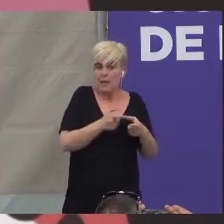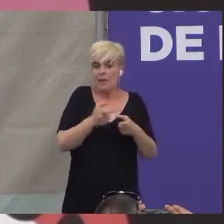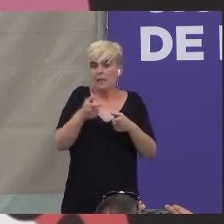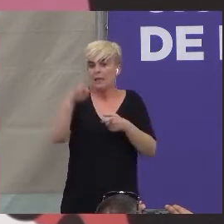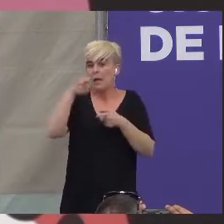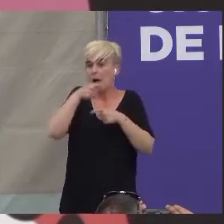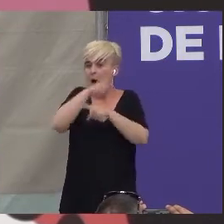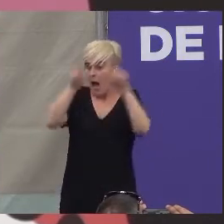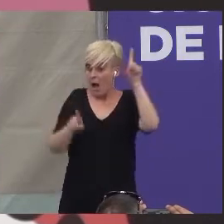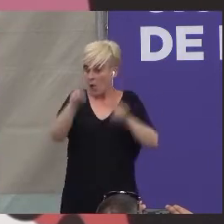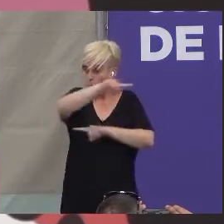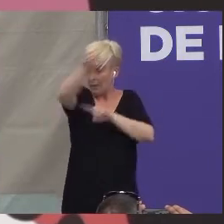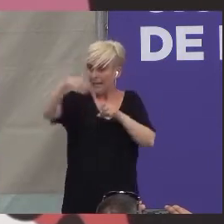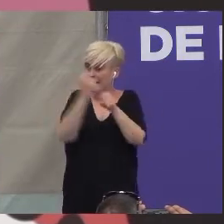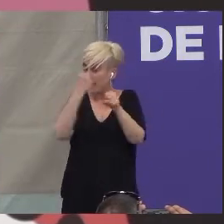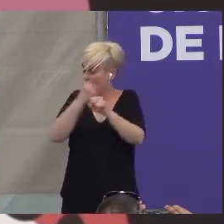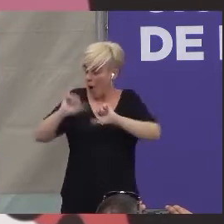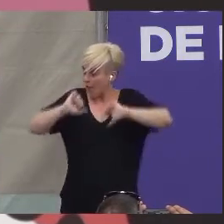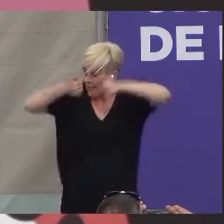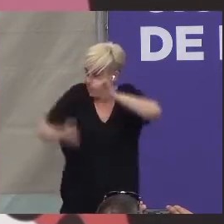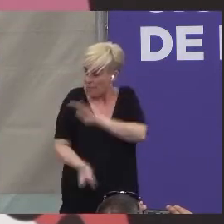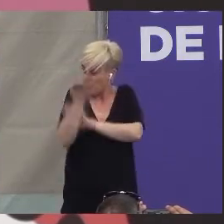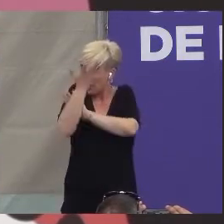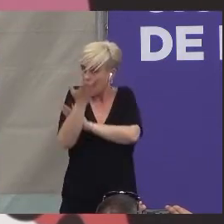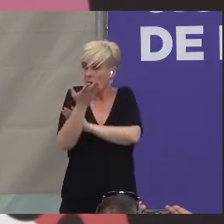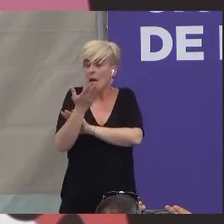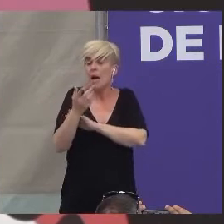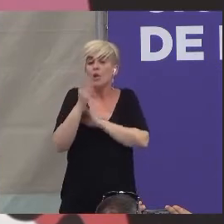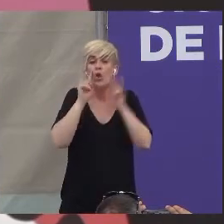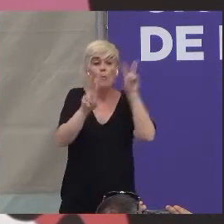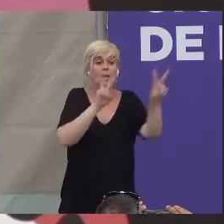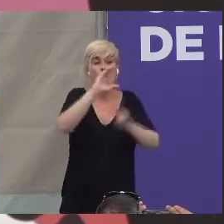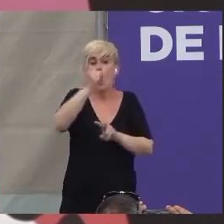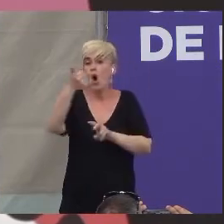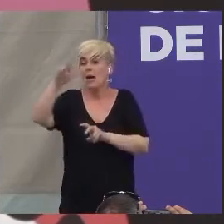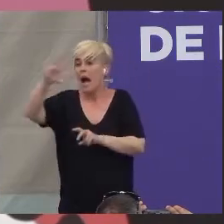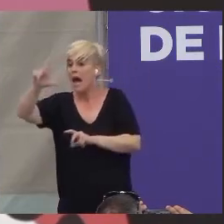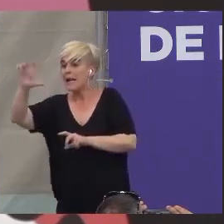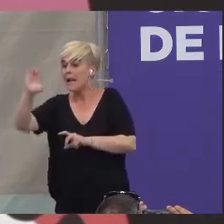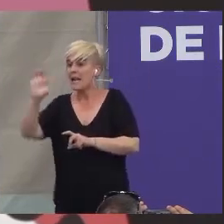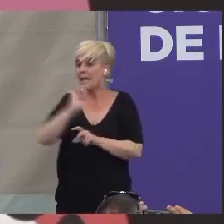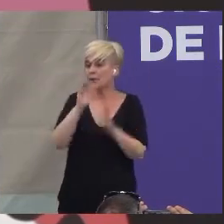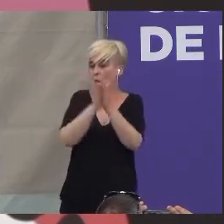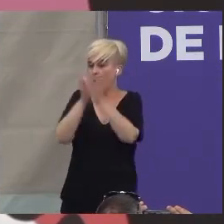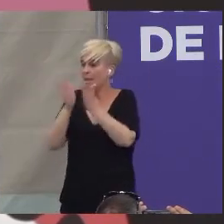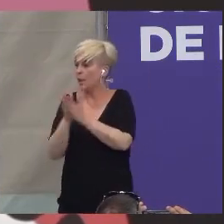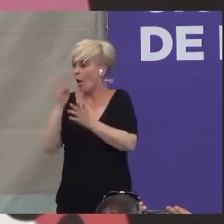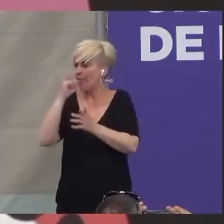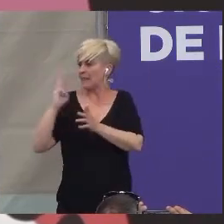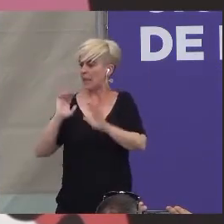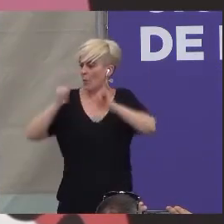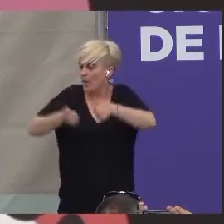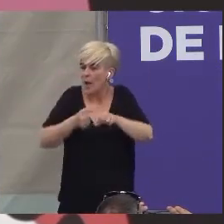de vosaltres, els que vareu estar ahir des del principi, mira Carles i mira molta altra gent, heu estat fent des de fa 3 anys